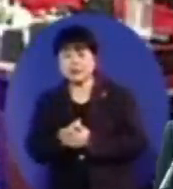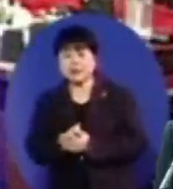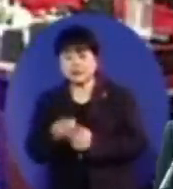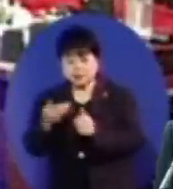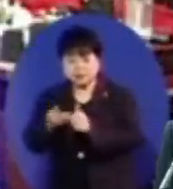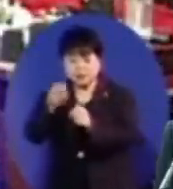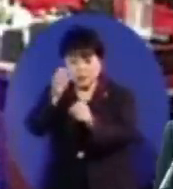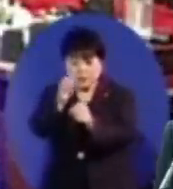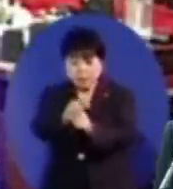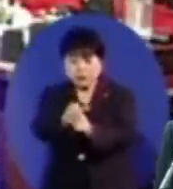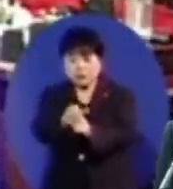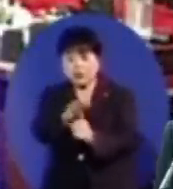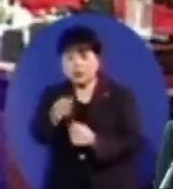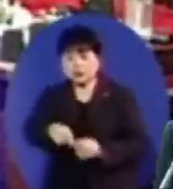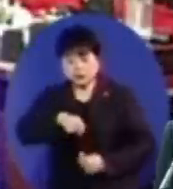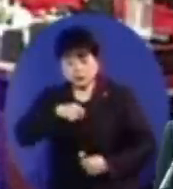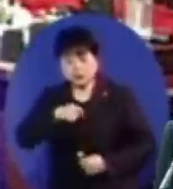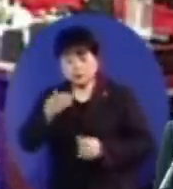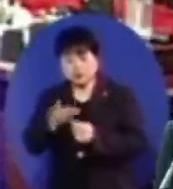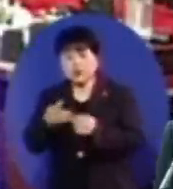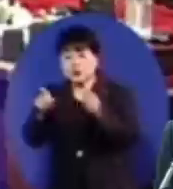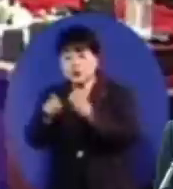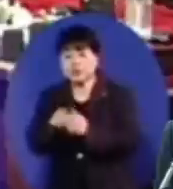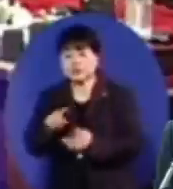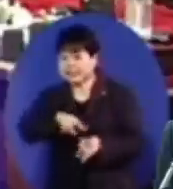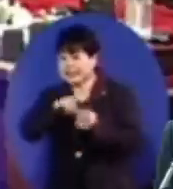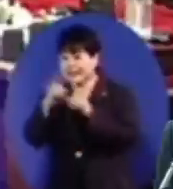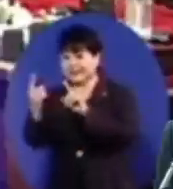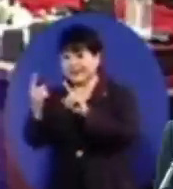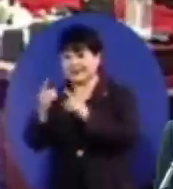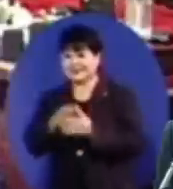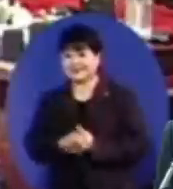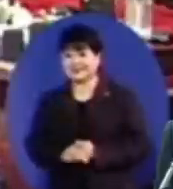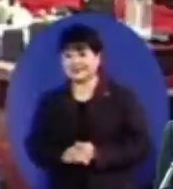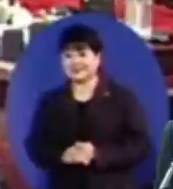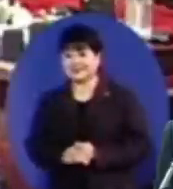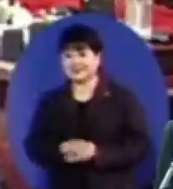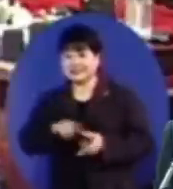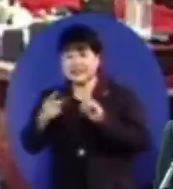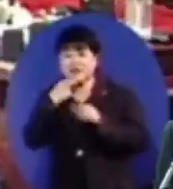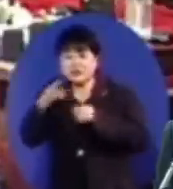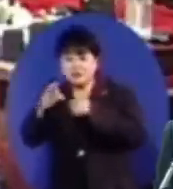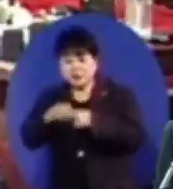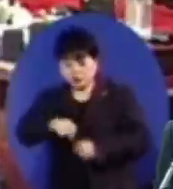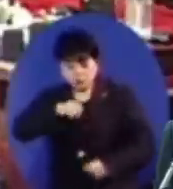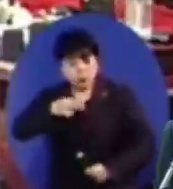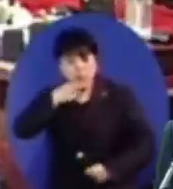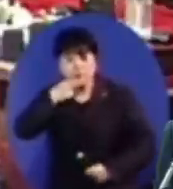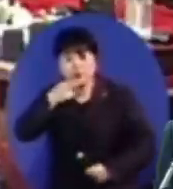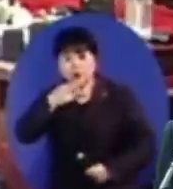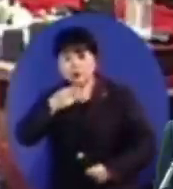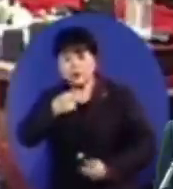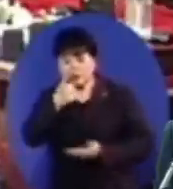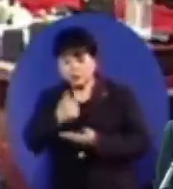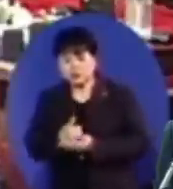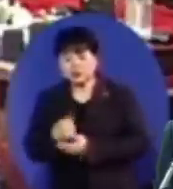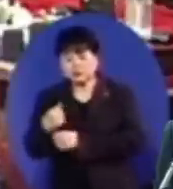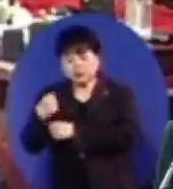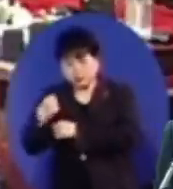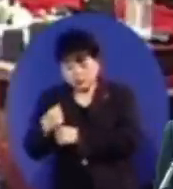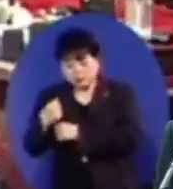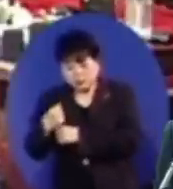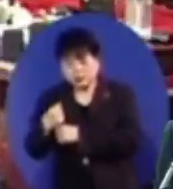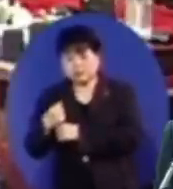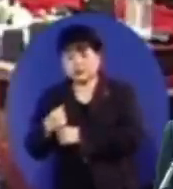되고 또한 우리를 의롭다 하시기 위하여 살아나시는 일. 안 살아나시면 우리는 의롭게 되지 않아요. 우리 죄짐 짊어지고 죽어서 못